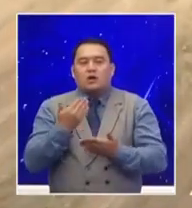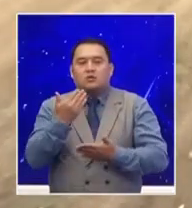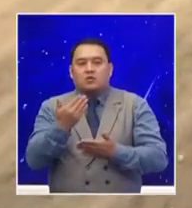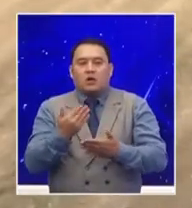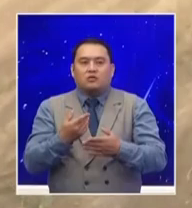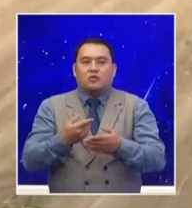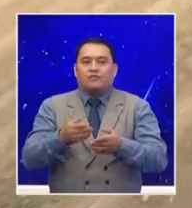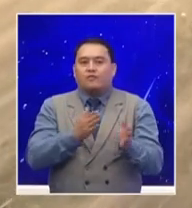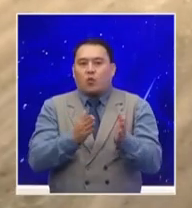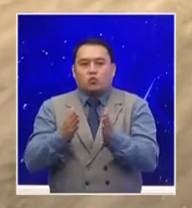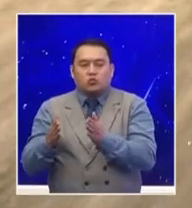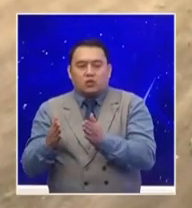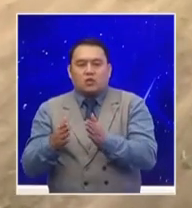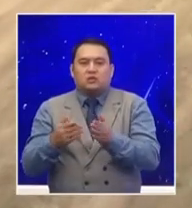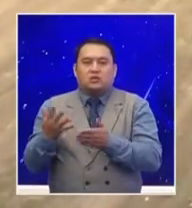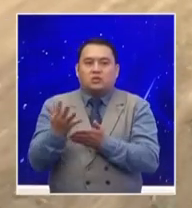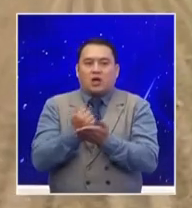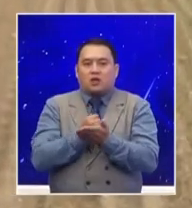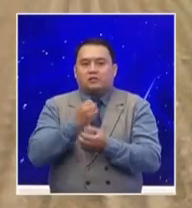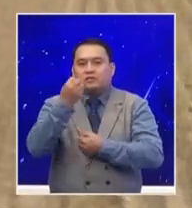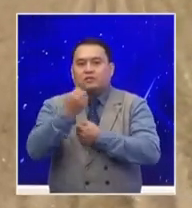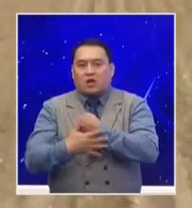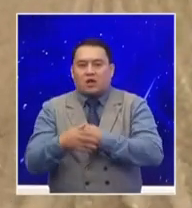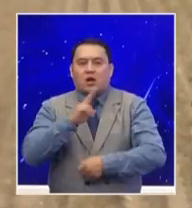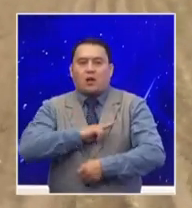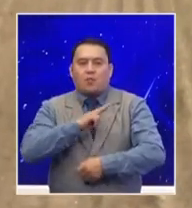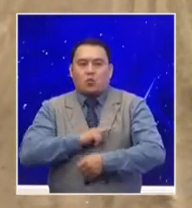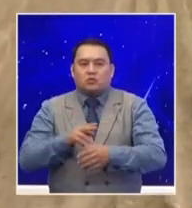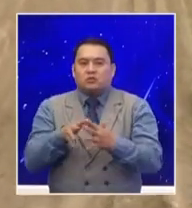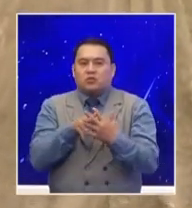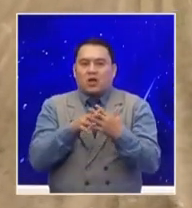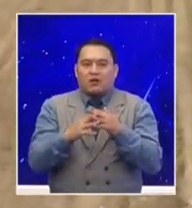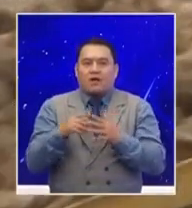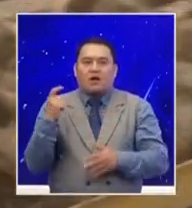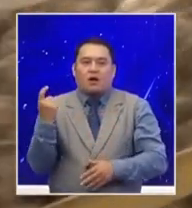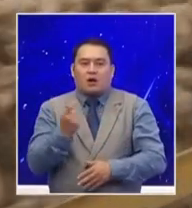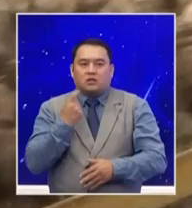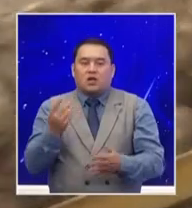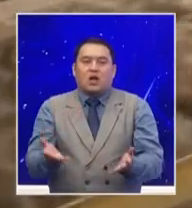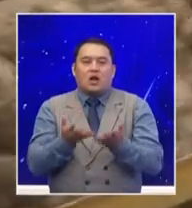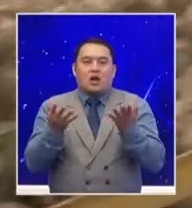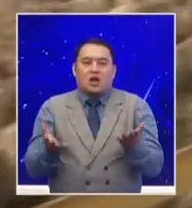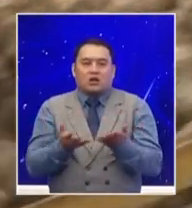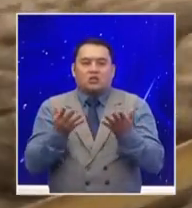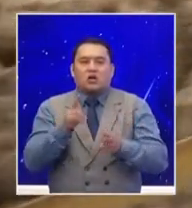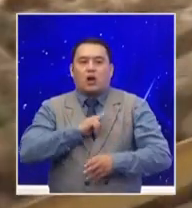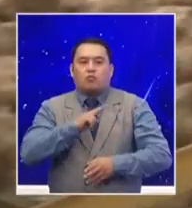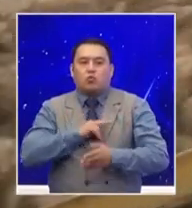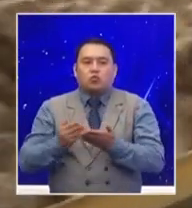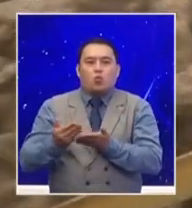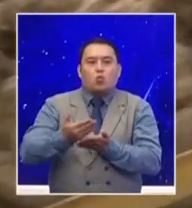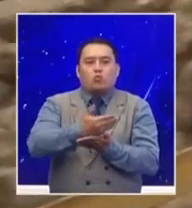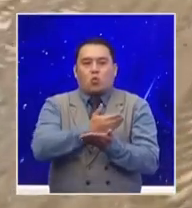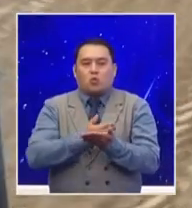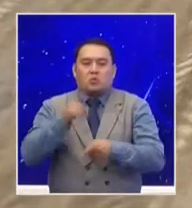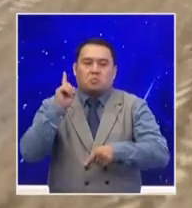аграриев, благодаря функционированию сервисно-заготовительных центров, работать в сфере сельского хозяйства стало гораздо легче. Уборка полей проводится